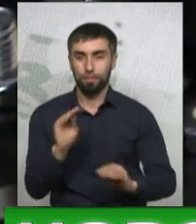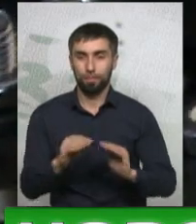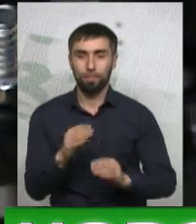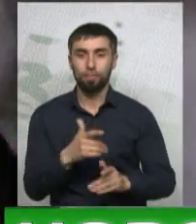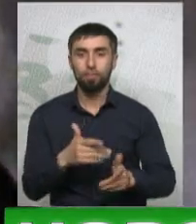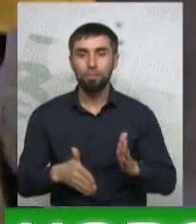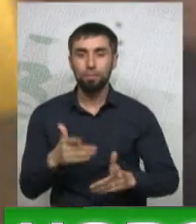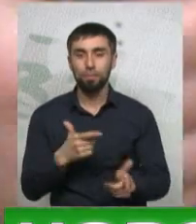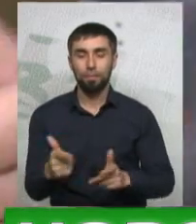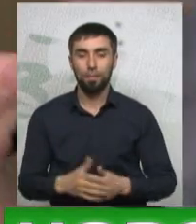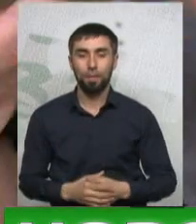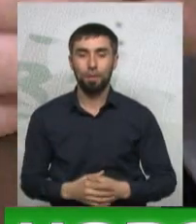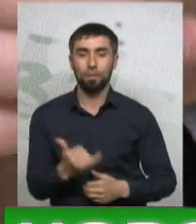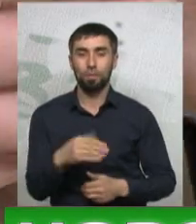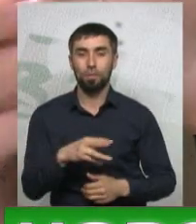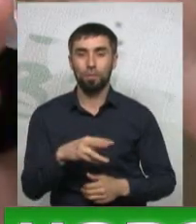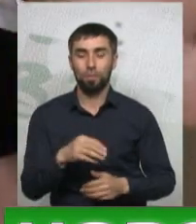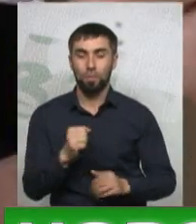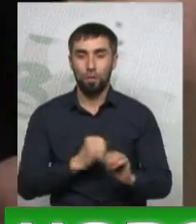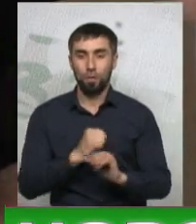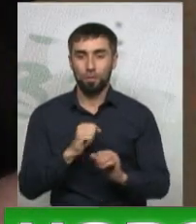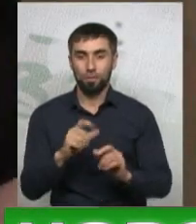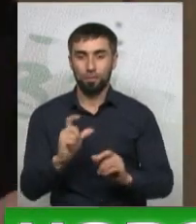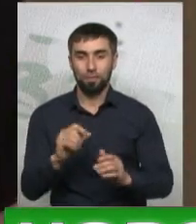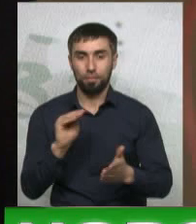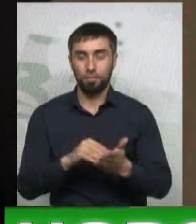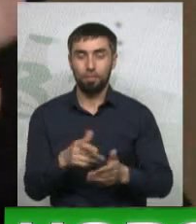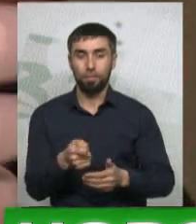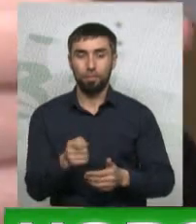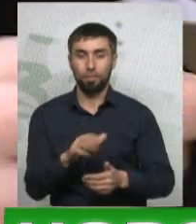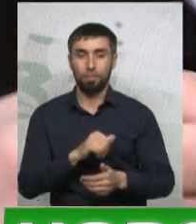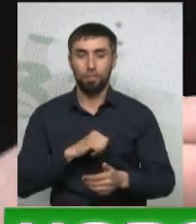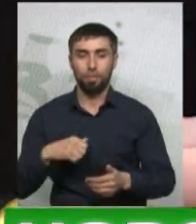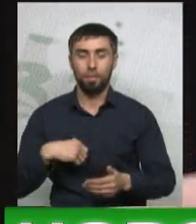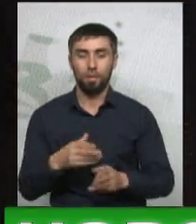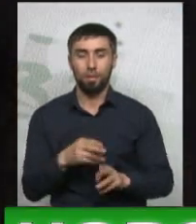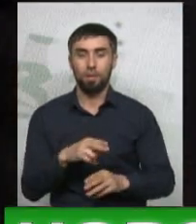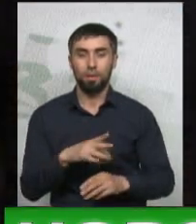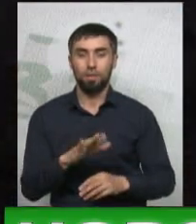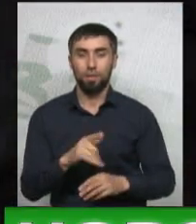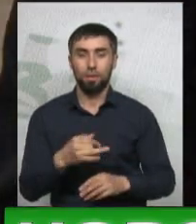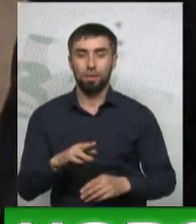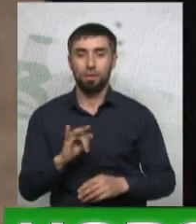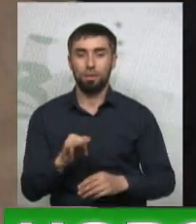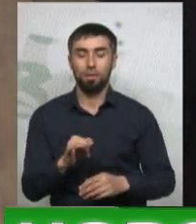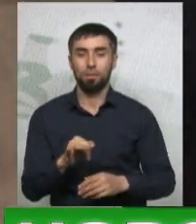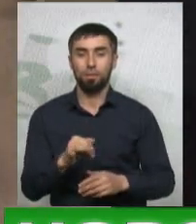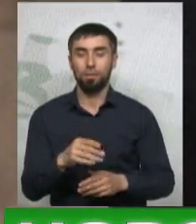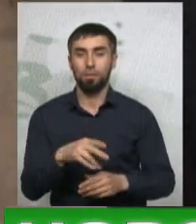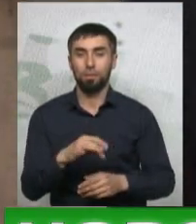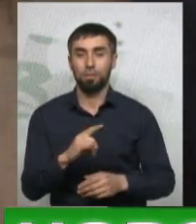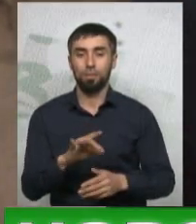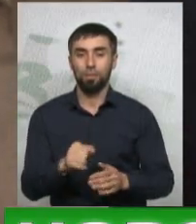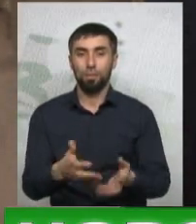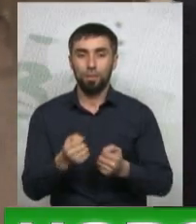робот готов. Когда мы подключим моторчики, он с помощью пульта будет сам двигаться. Да, подавать предметы,